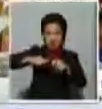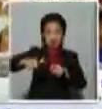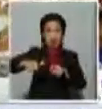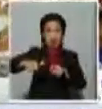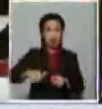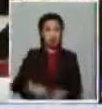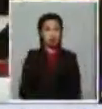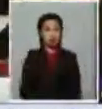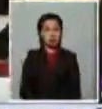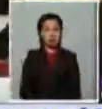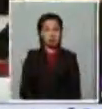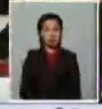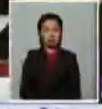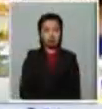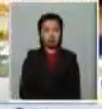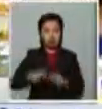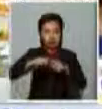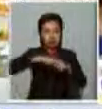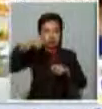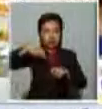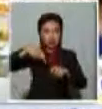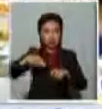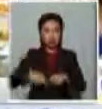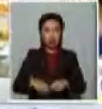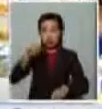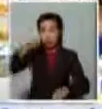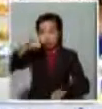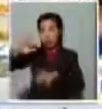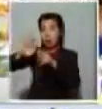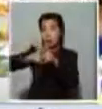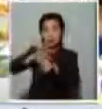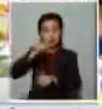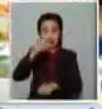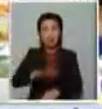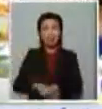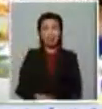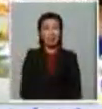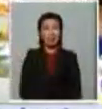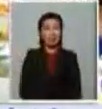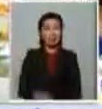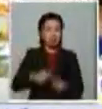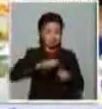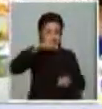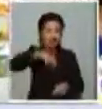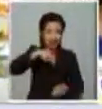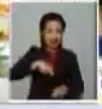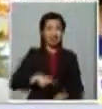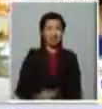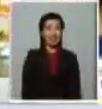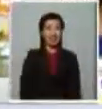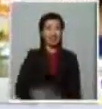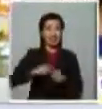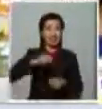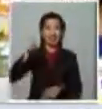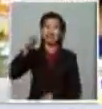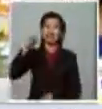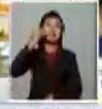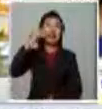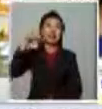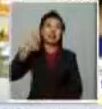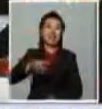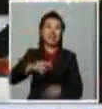นะ ก็ฉีกที่นี่ไง เออแต่เอายาวกลับบ้านน่ะ ไปกลับบ้านทำไมอ่ะ มันฉีกที่บ้านไม่ได้ต้องฉีกที่นี ่ก็เอองั้นก็ฉีกที่นี่แหละ